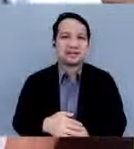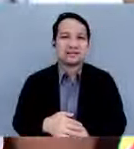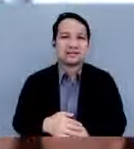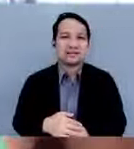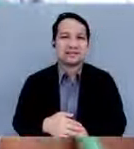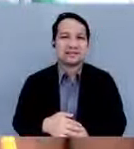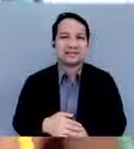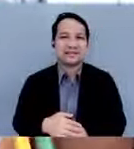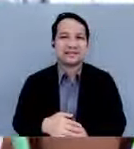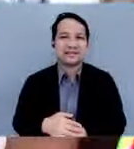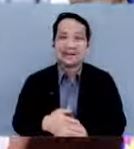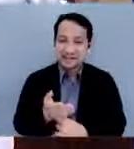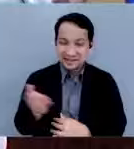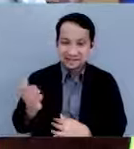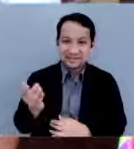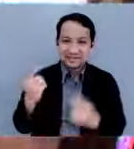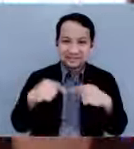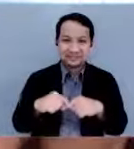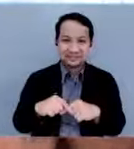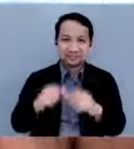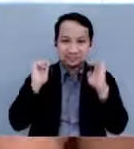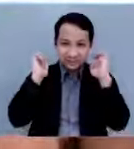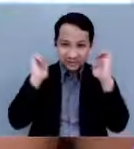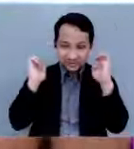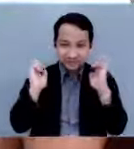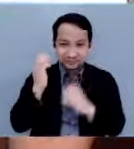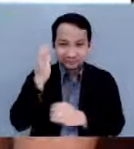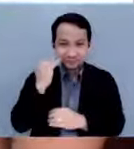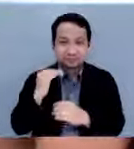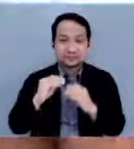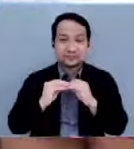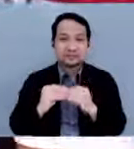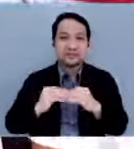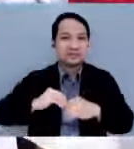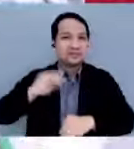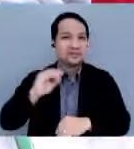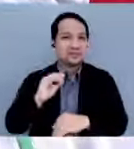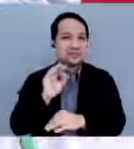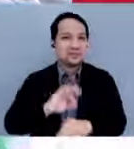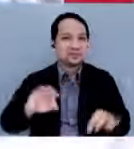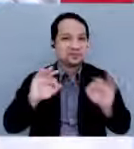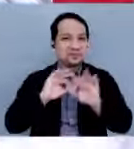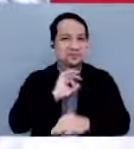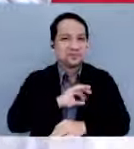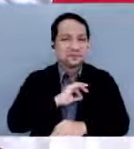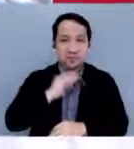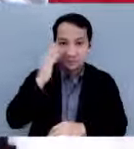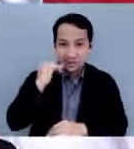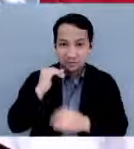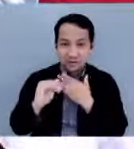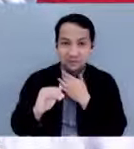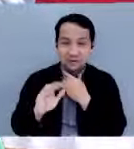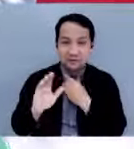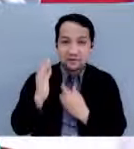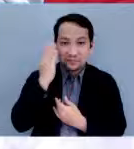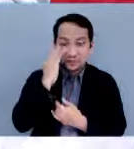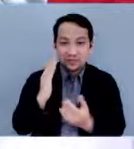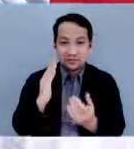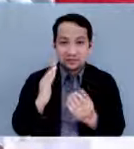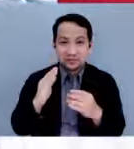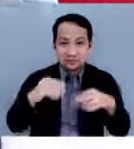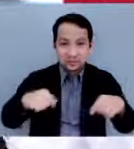Mag-exercise. Okay, pero yung exercise na yan, diba? May nostalgia pa yan, Maui. Yes. Diba? Pero alam niyo ba, ang paghuhula hoop ay nagsimula pa sa